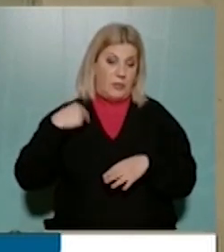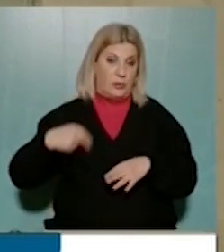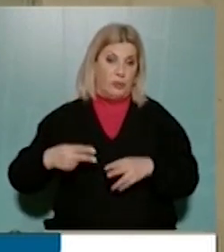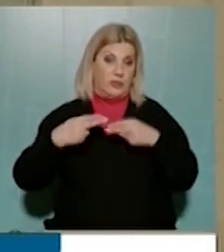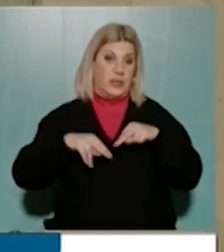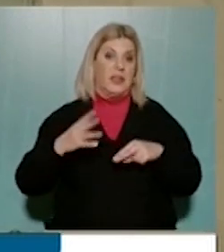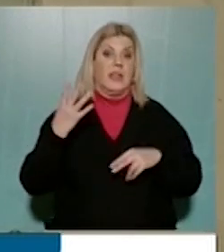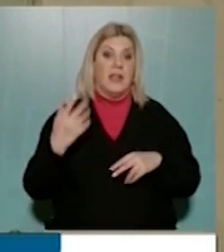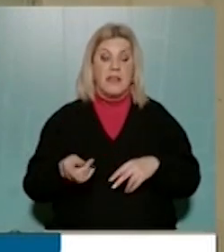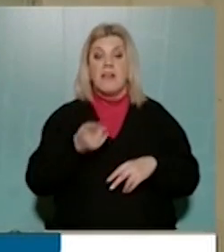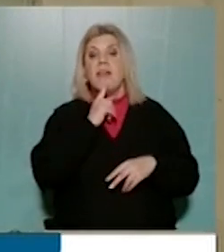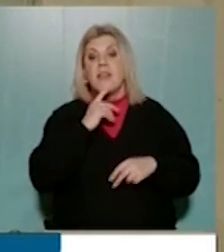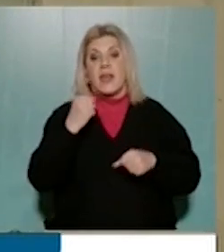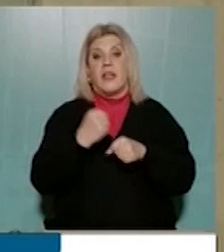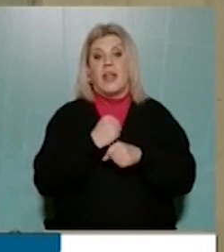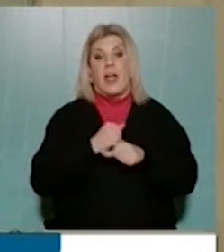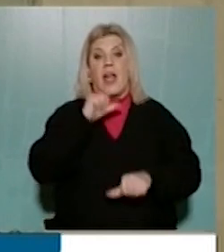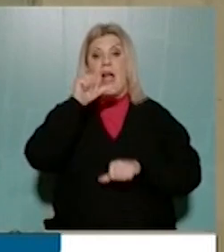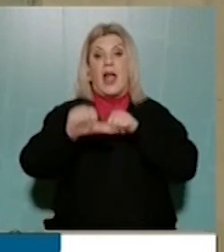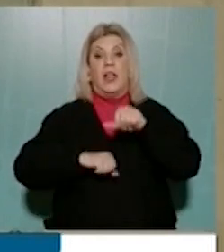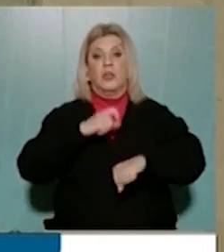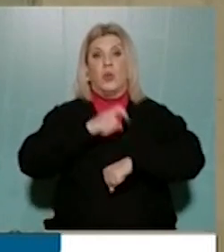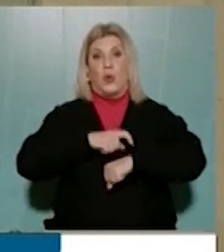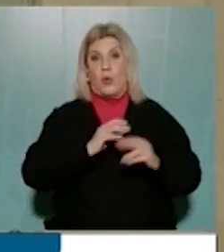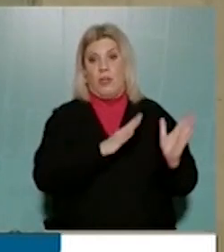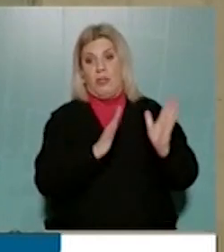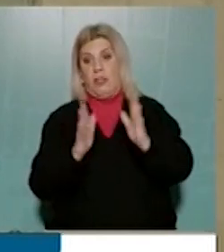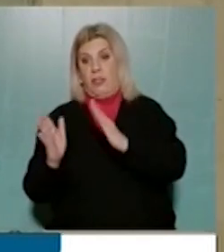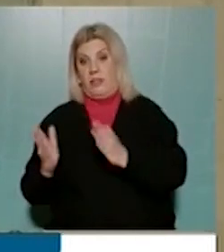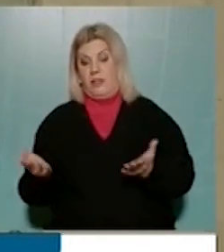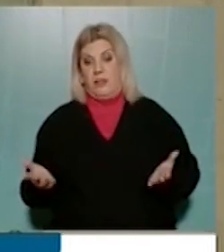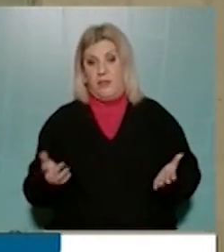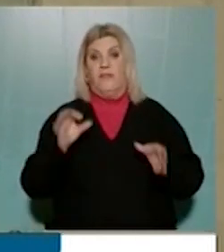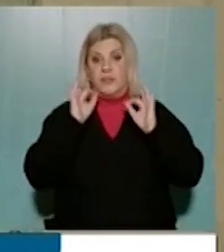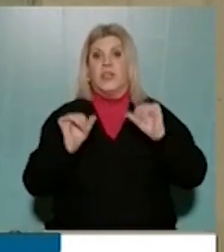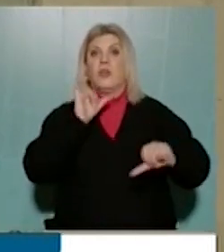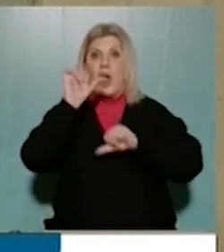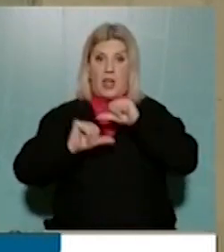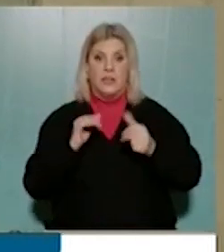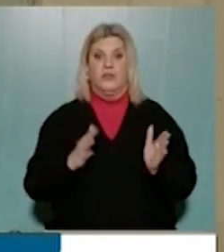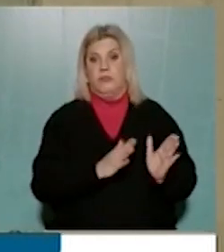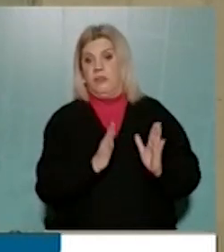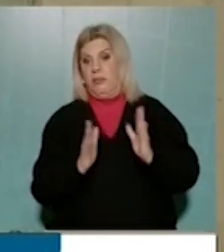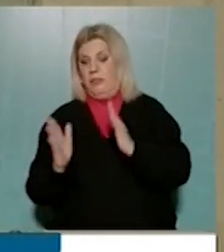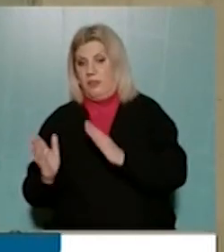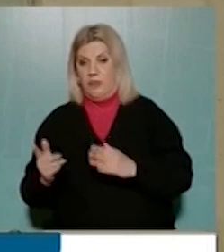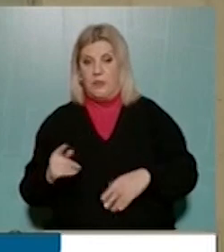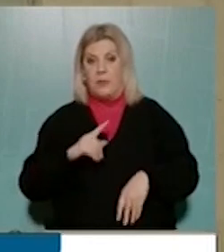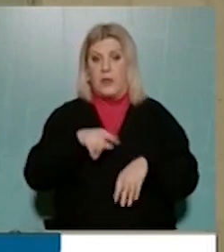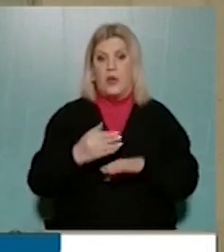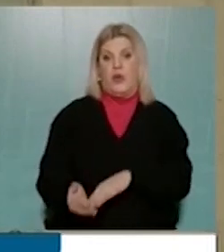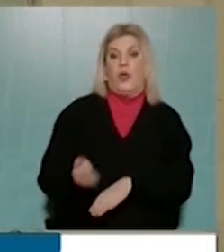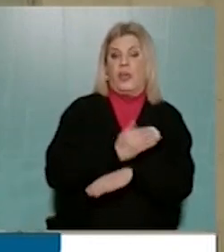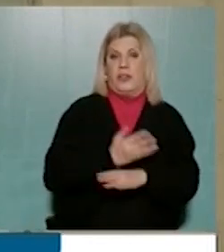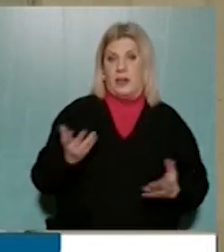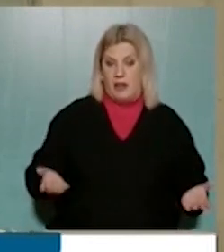συμβουλίου ότι οι ίδιοι εργαζόμενοι άλλαξαν το χρόνο που πηγαίνουν για τη δουλειά τους προφανώς και το αλλάξανε και πηγαίνουνε ξεκινάνε μια ώρα νωρίτερα